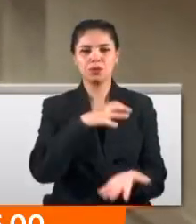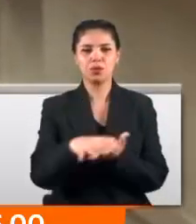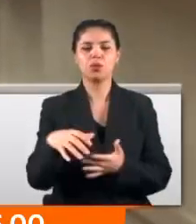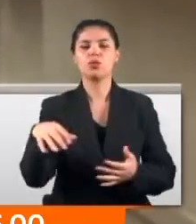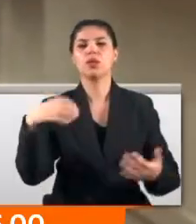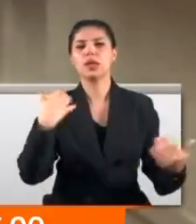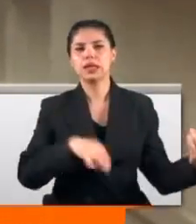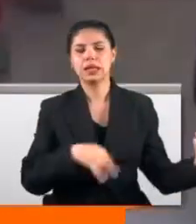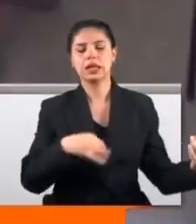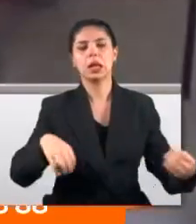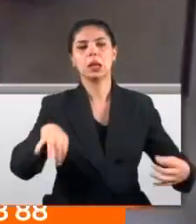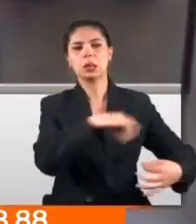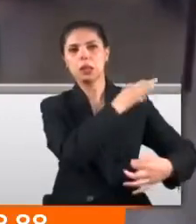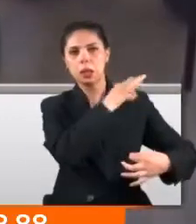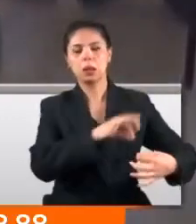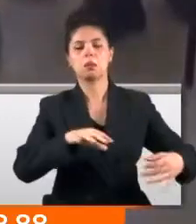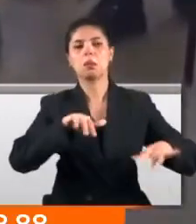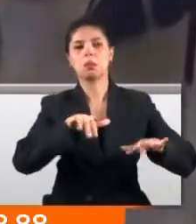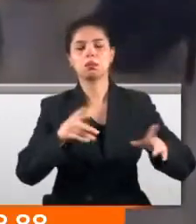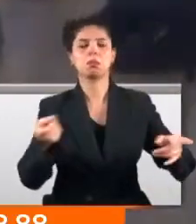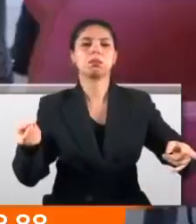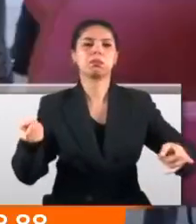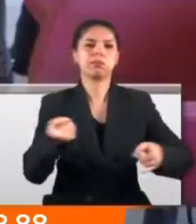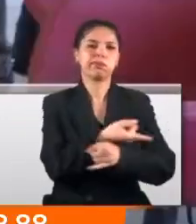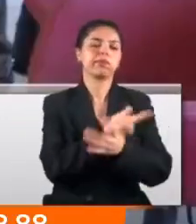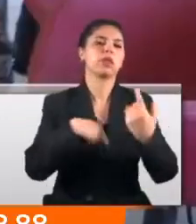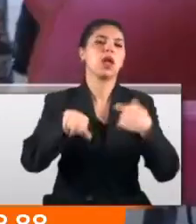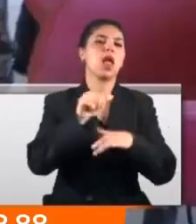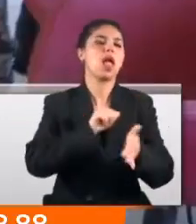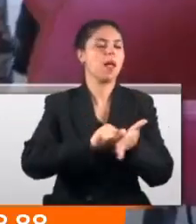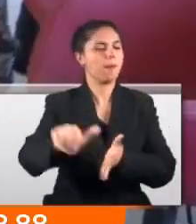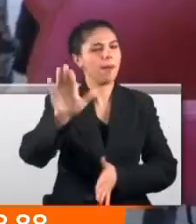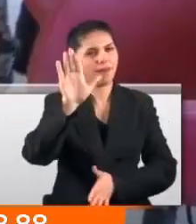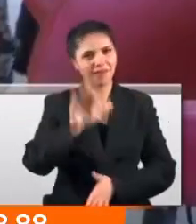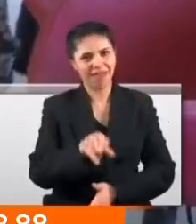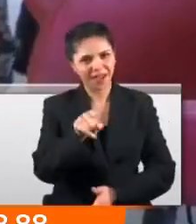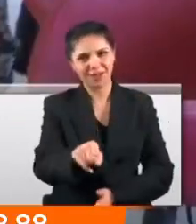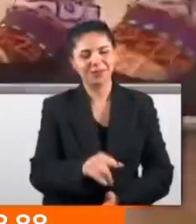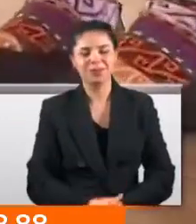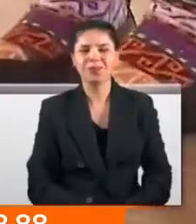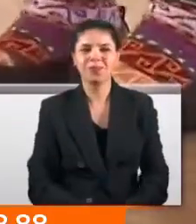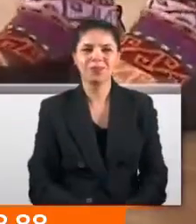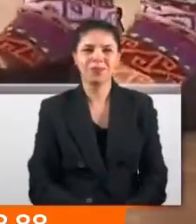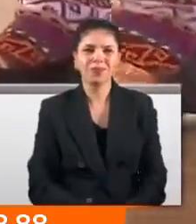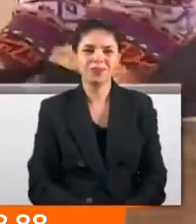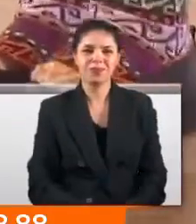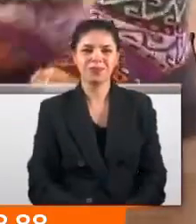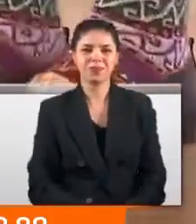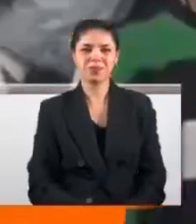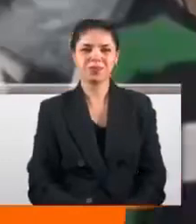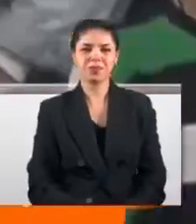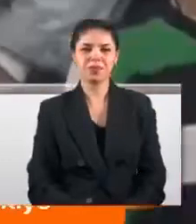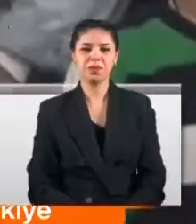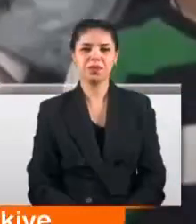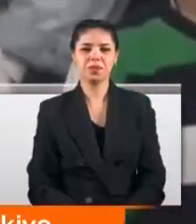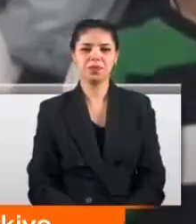gitar, keman, piyano, org, bağlama, saz, ut, kanun, Türk halk müziği, Türk sanat müziği,